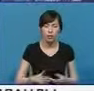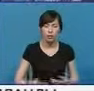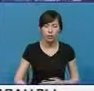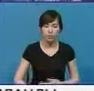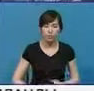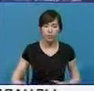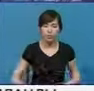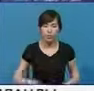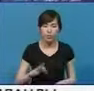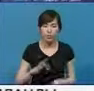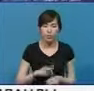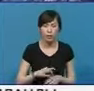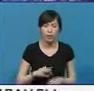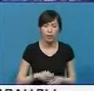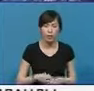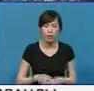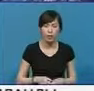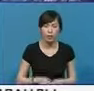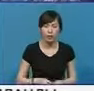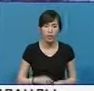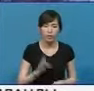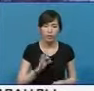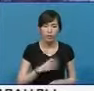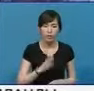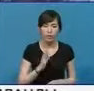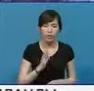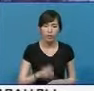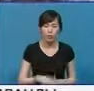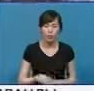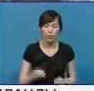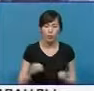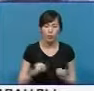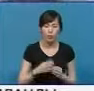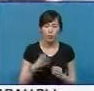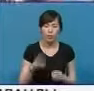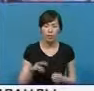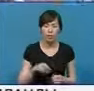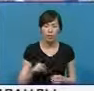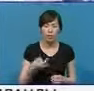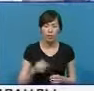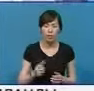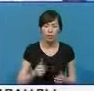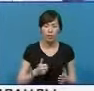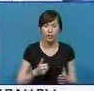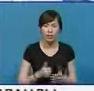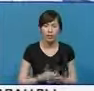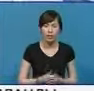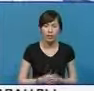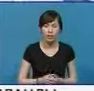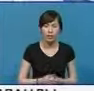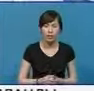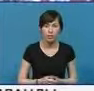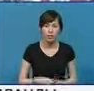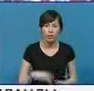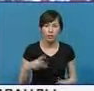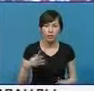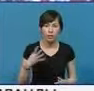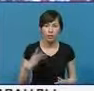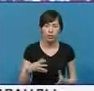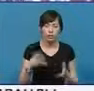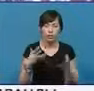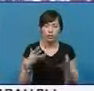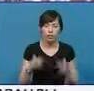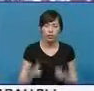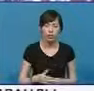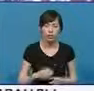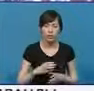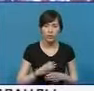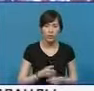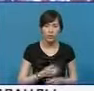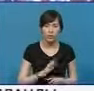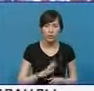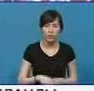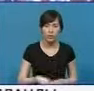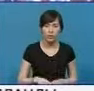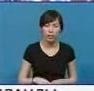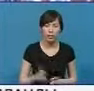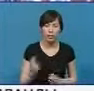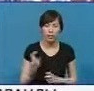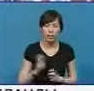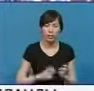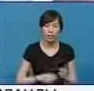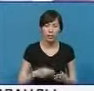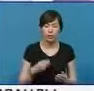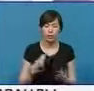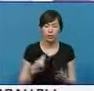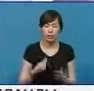дауа табатын стимел жабдықтары 15 мамырға дейін алдағы 4 күн бойы үстемесіз зауыт бағасымен сатылмақ. Медтехника дүкенінің